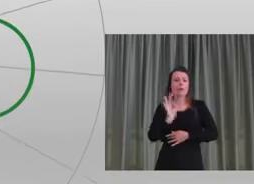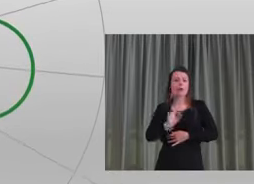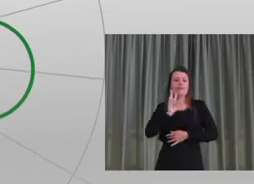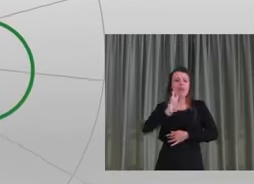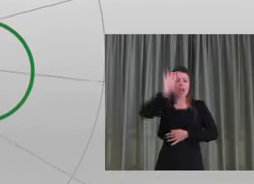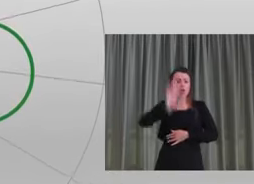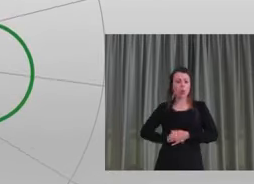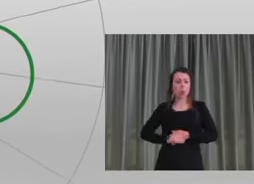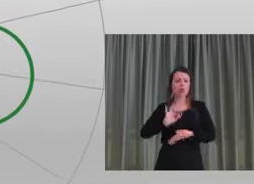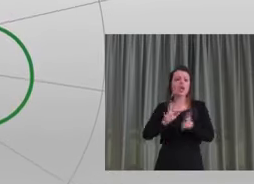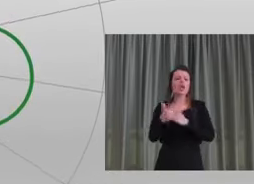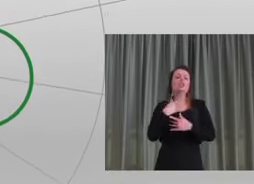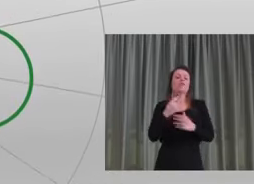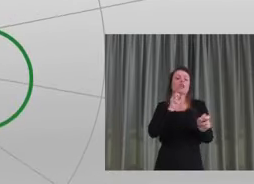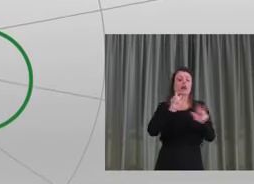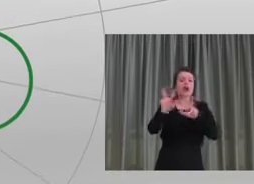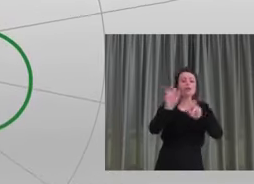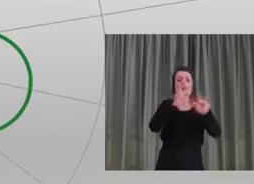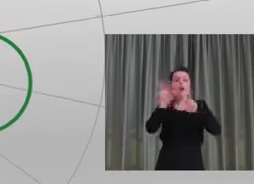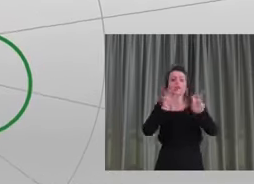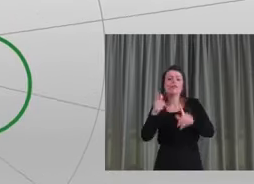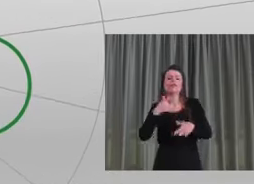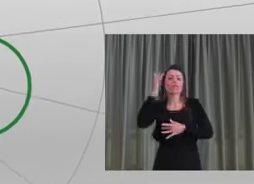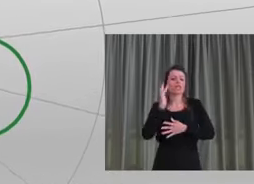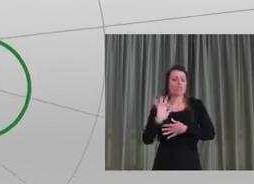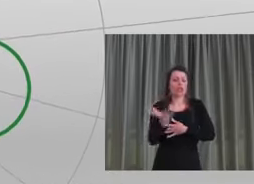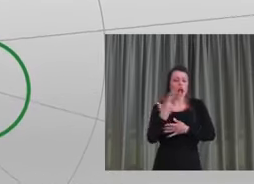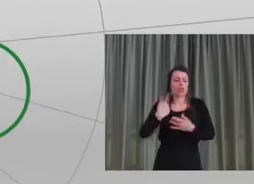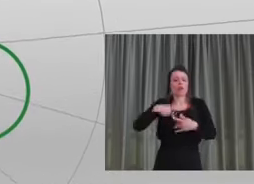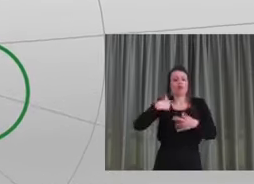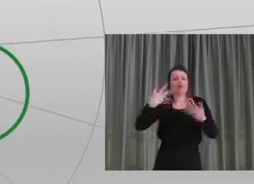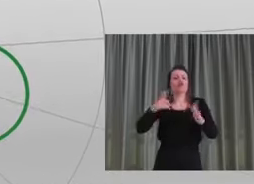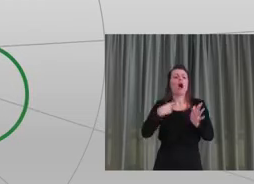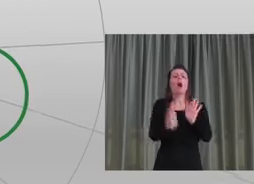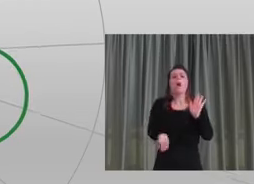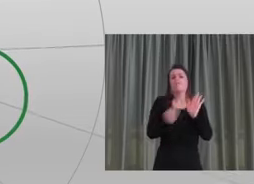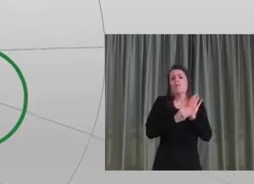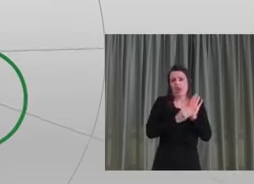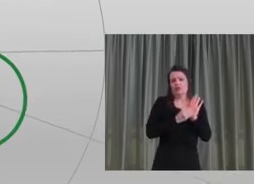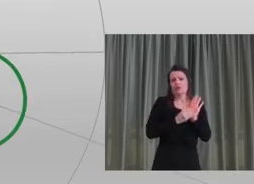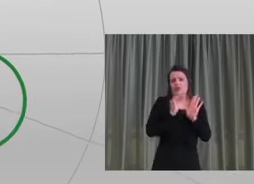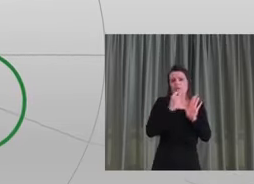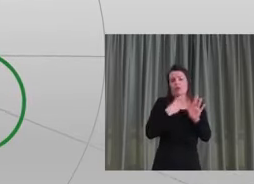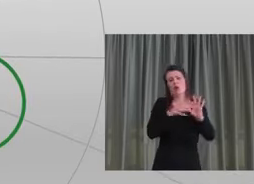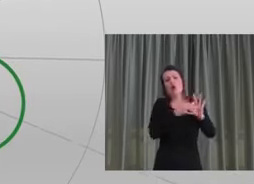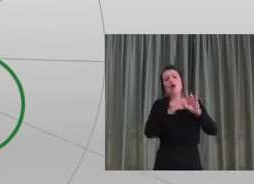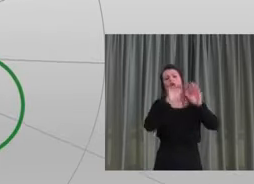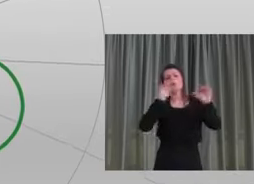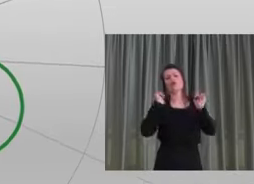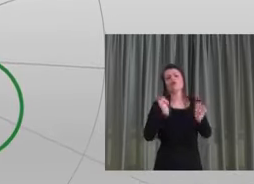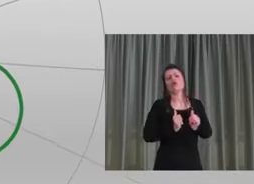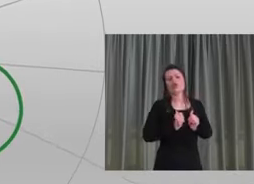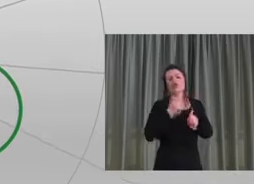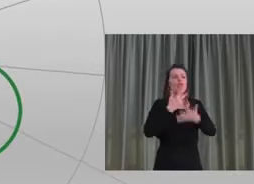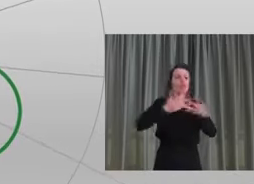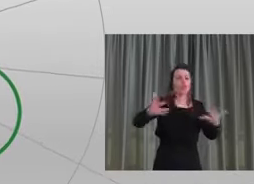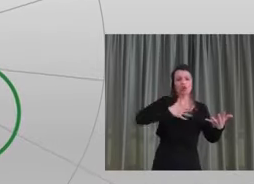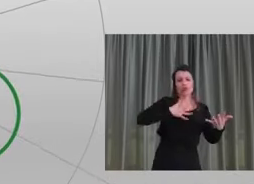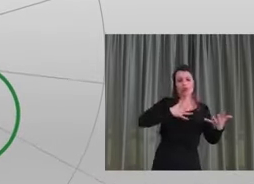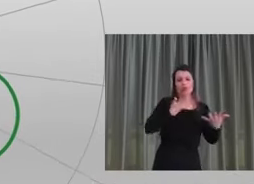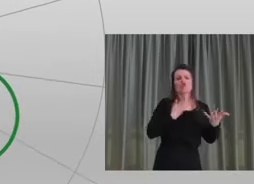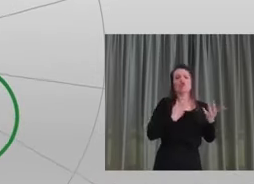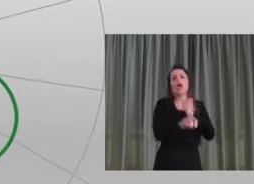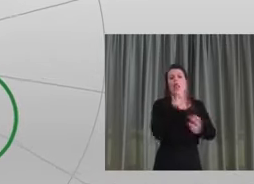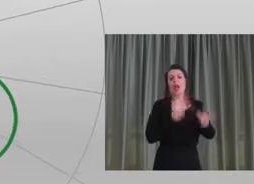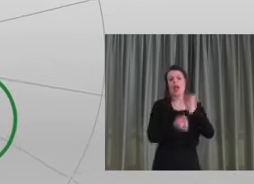rischi che avevamo già attivi sull'applicazione in materia di protezione civile di territorio e quant'altro una